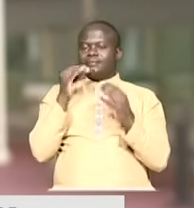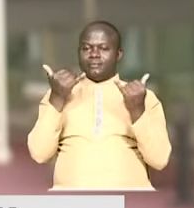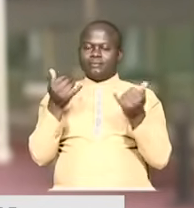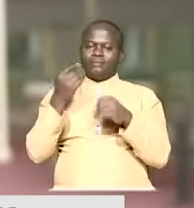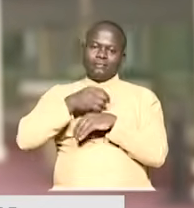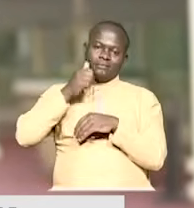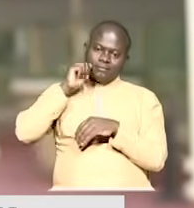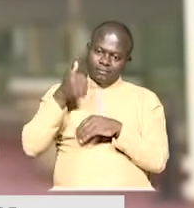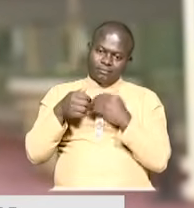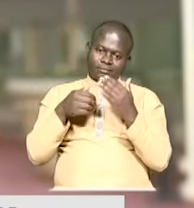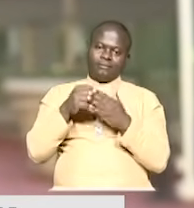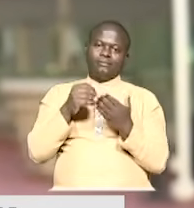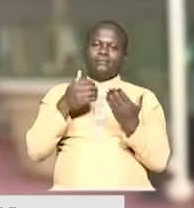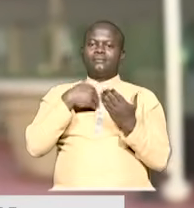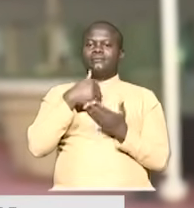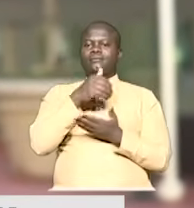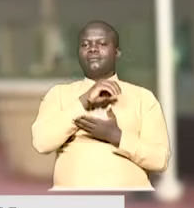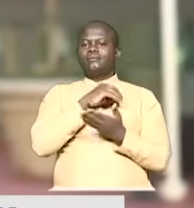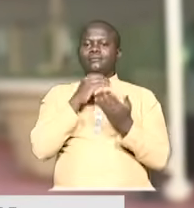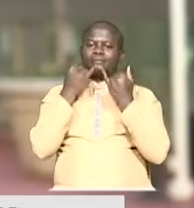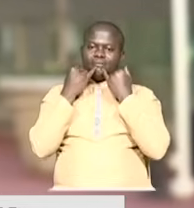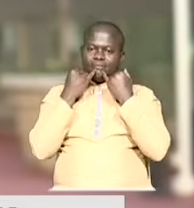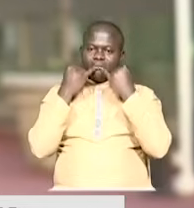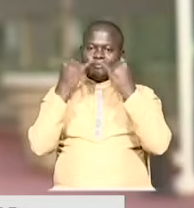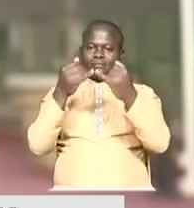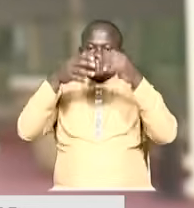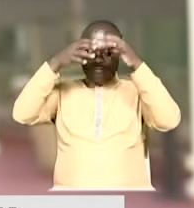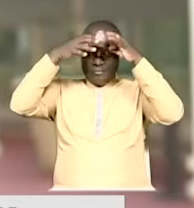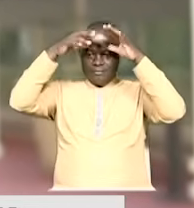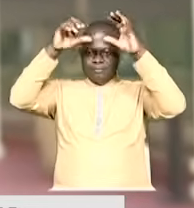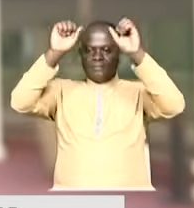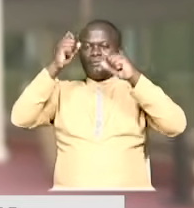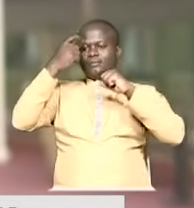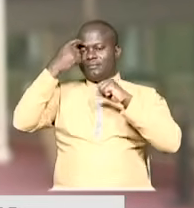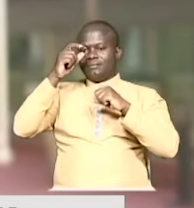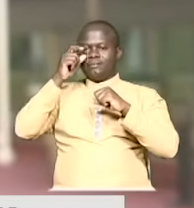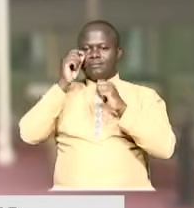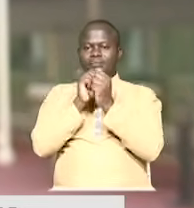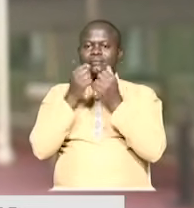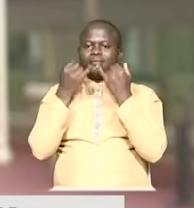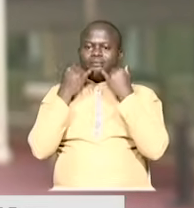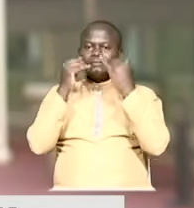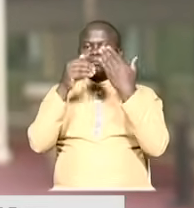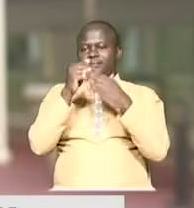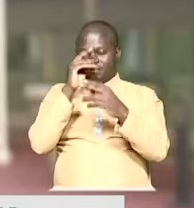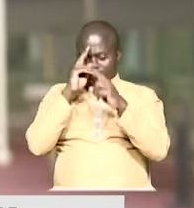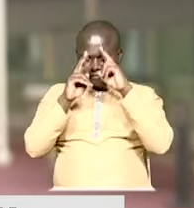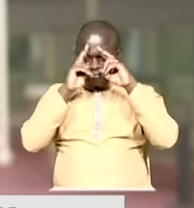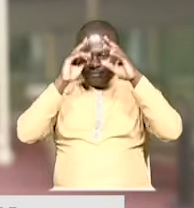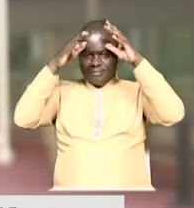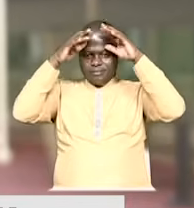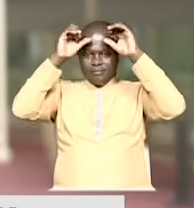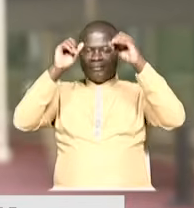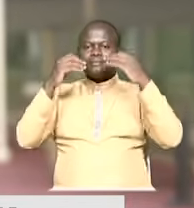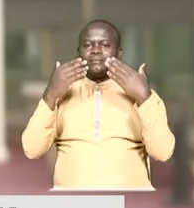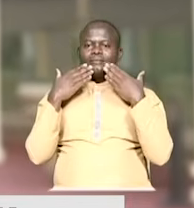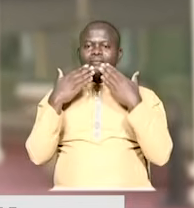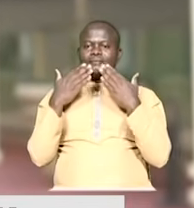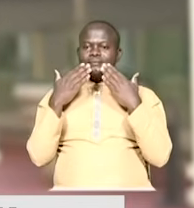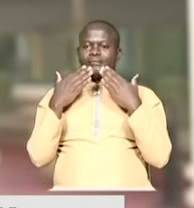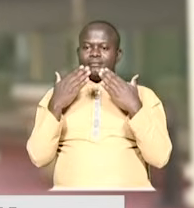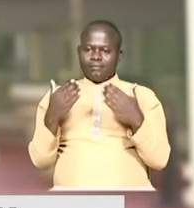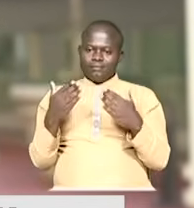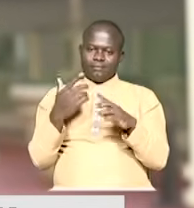wejo cyangwa se ejo bundi ngize icyo nabwira president nyakuba president wa Republika namubwira nyakuba president mwarakoze